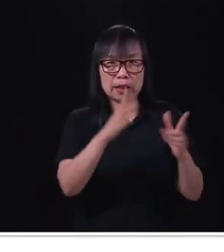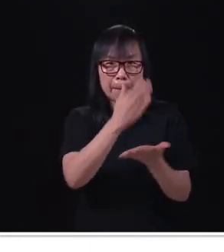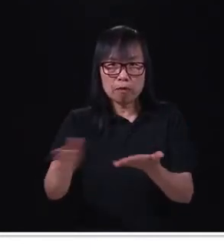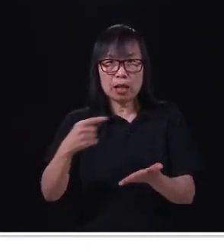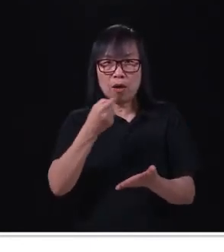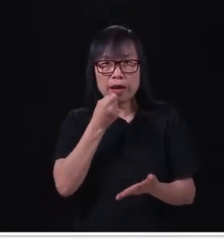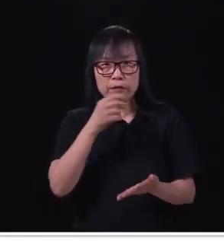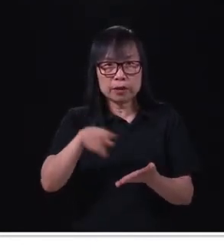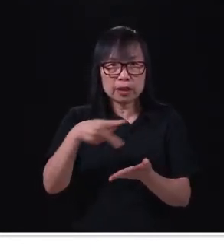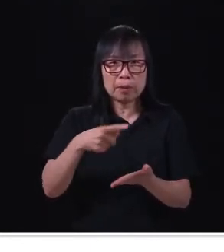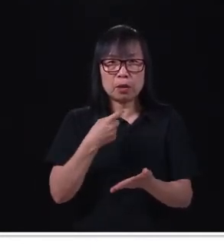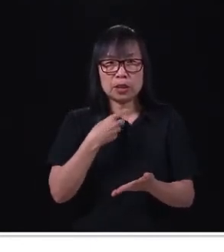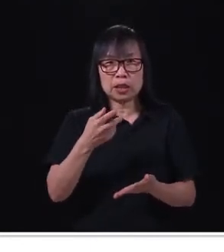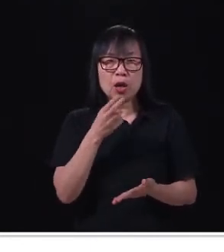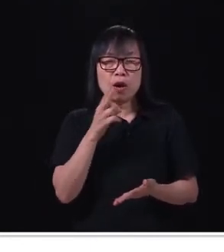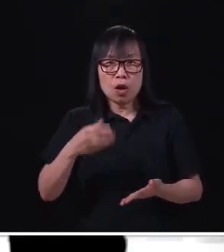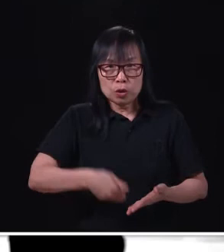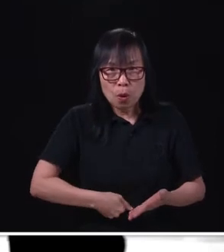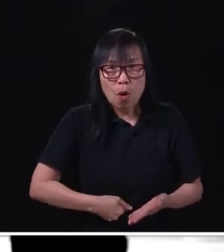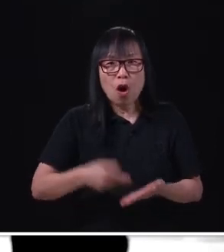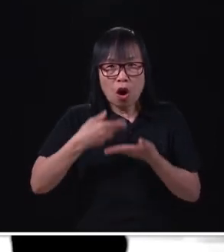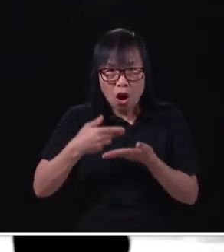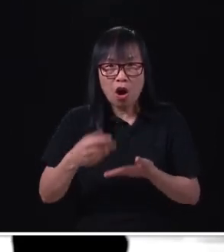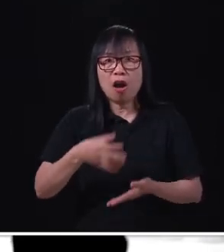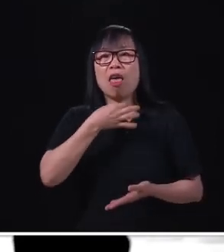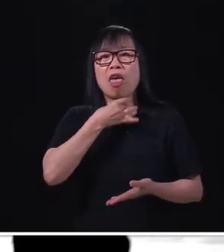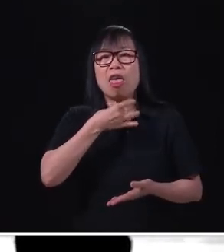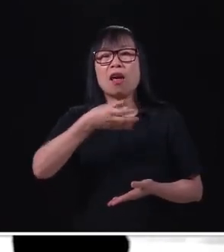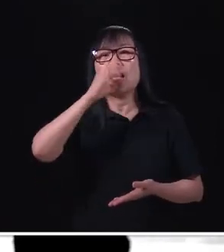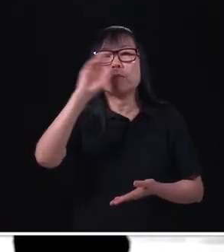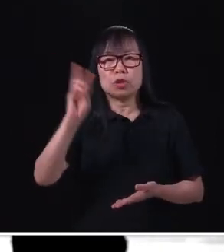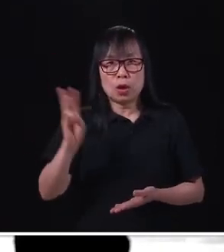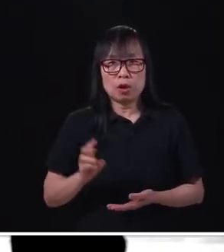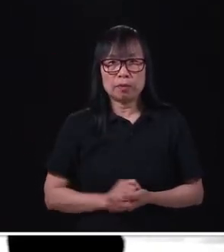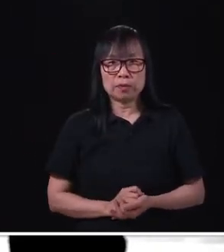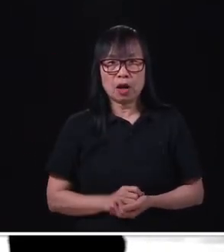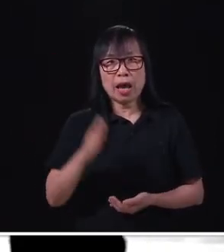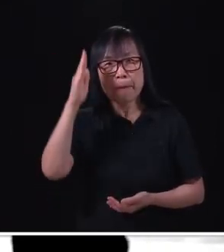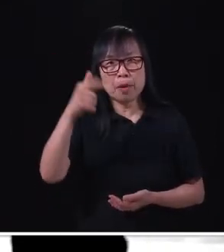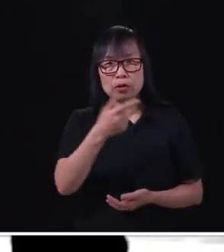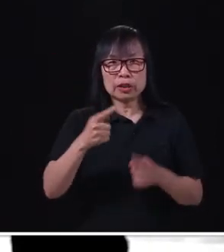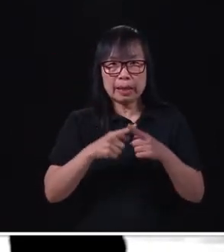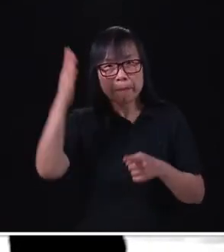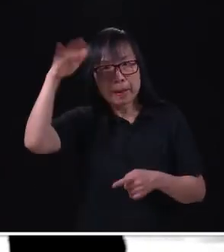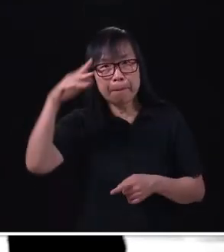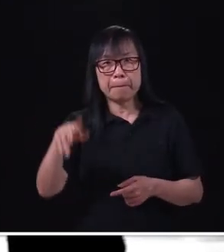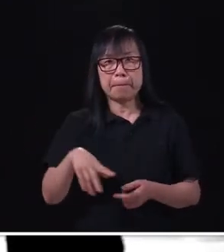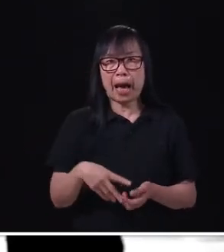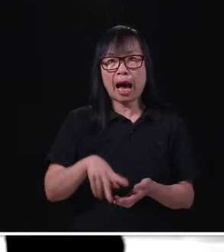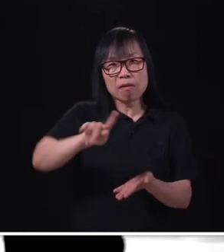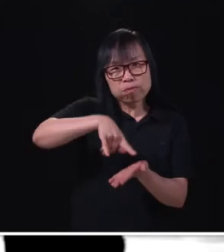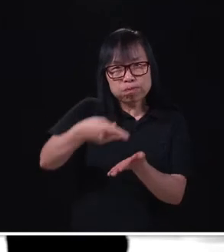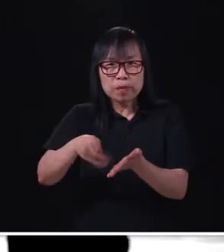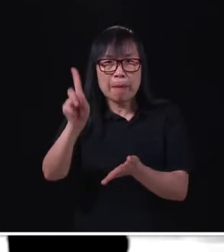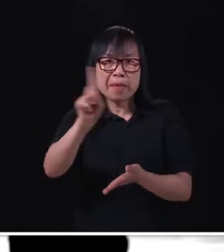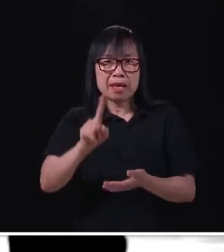我中意跳舞就好似肚饿要食饭，口渴要饮水，同埋我希望多啲人可以了解到 breaking 究竟